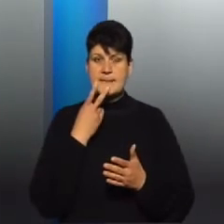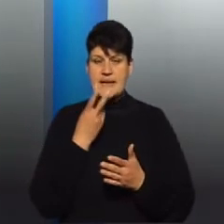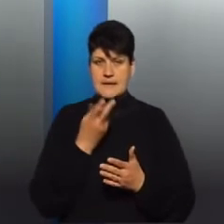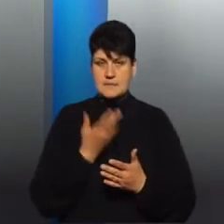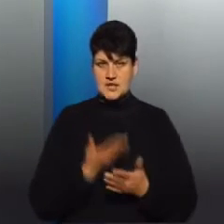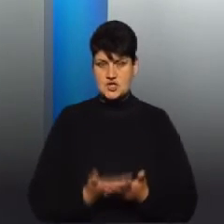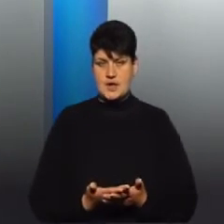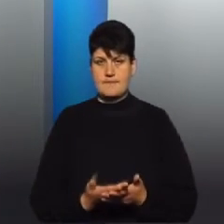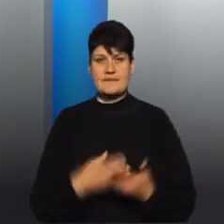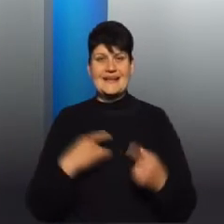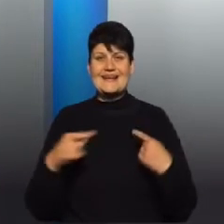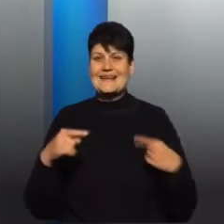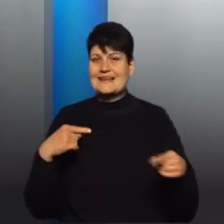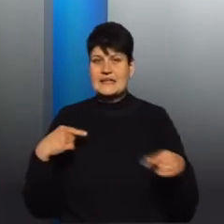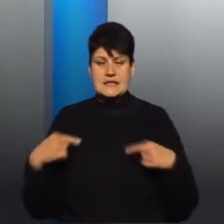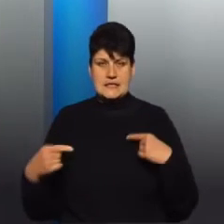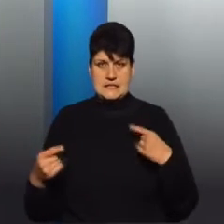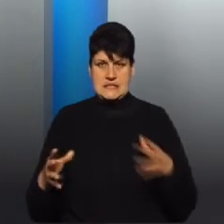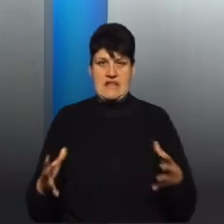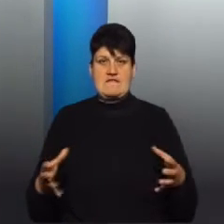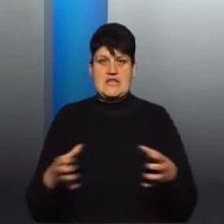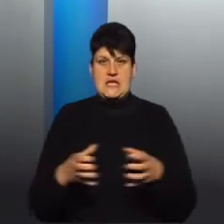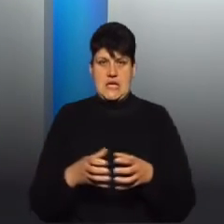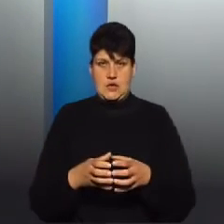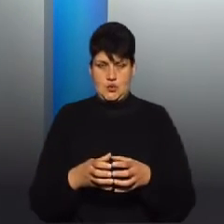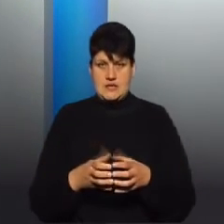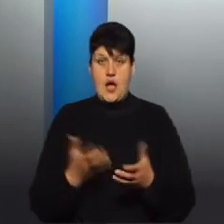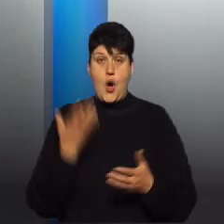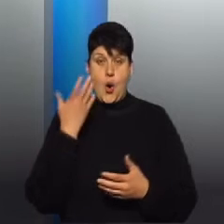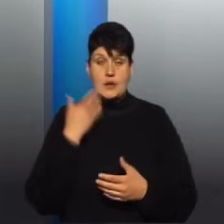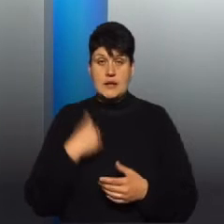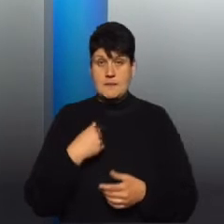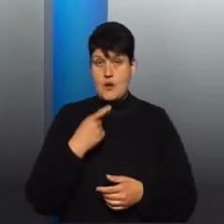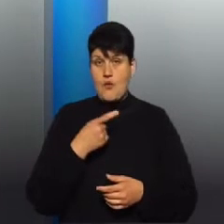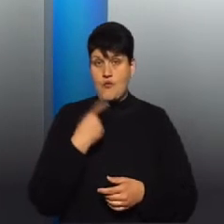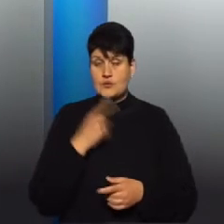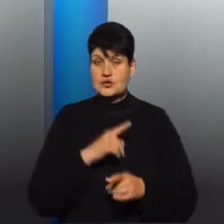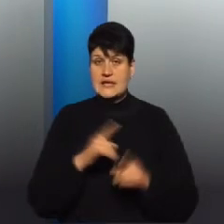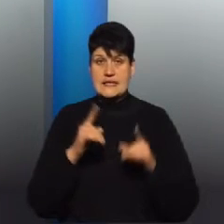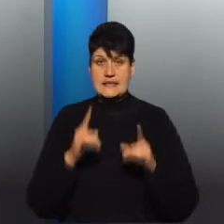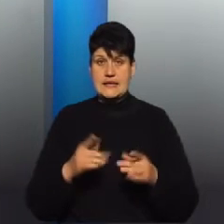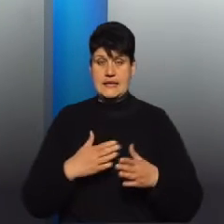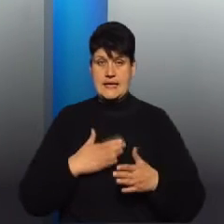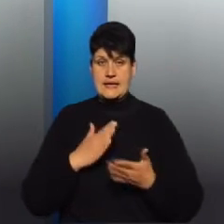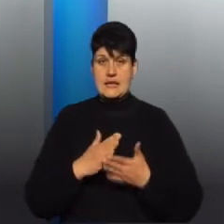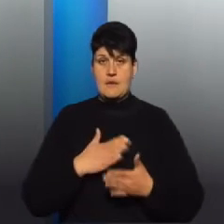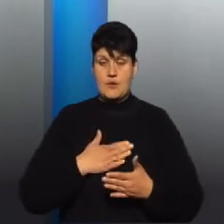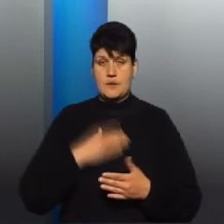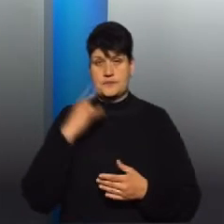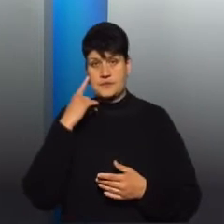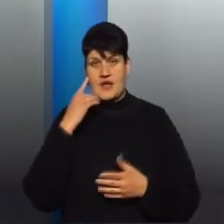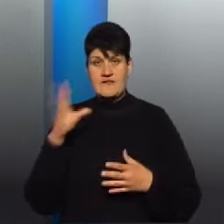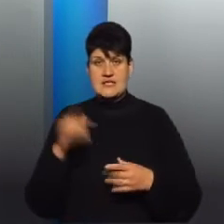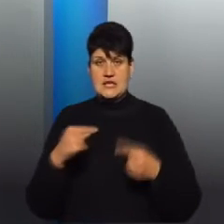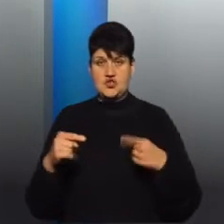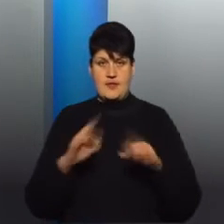різноманіття в єдності. Так, коли ми не кажемо, що тільки є моя позиція, всі інші неправильні. І відповідно, коли